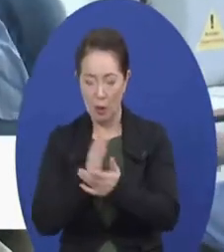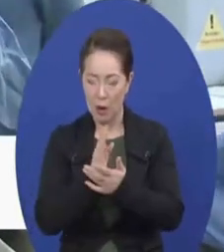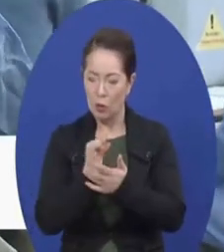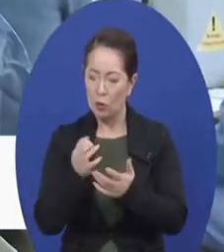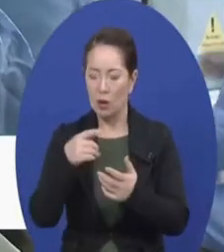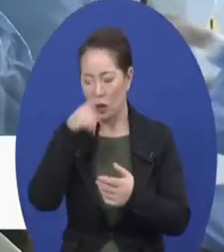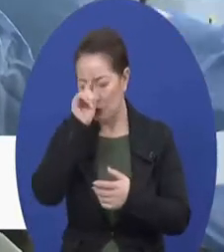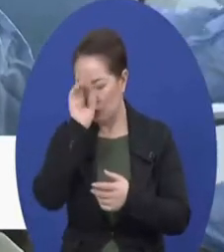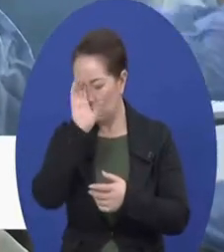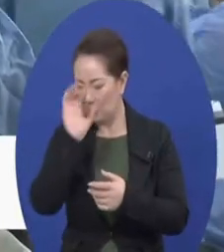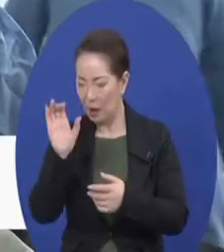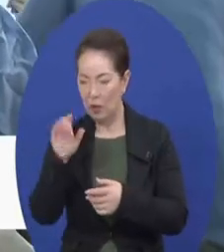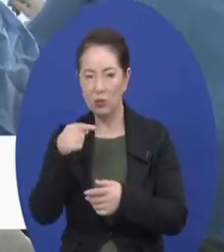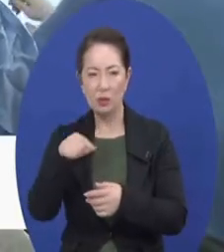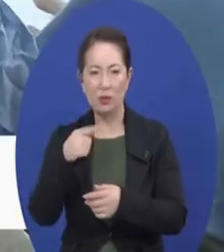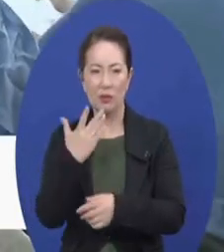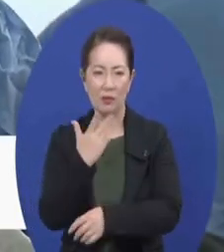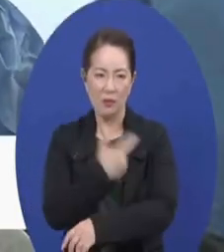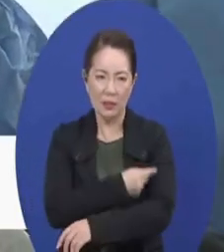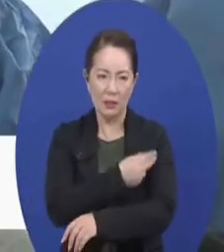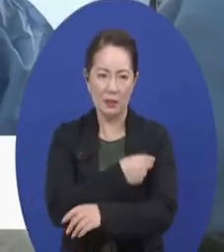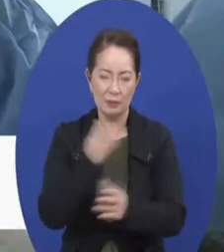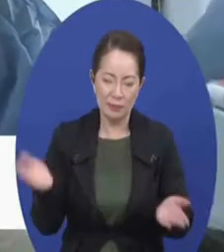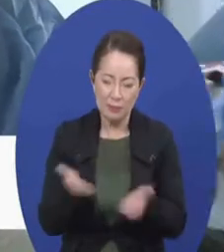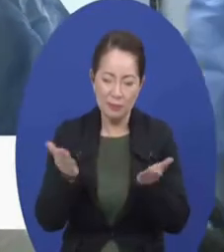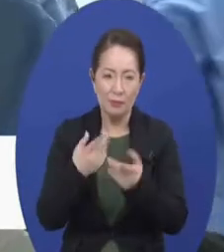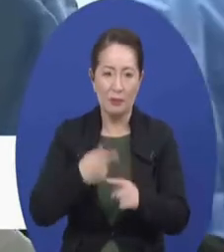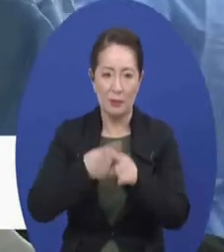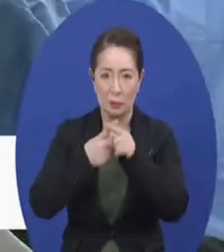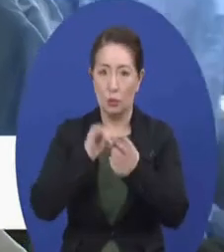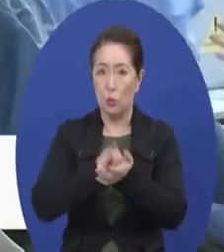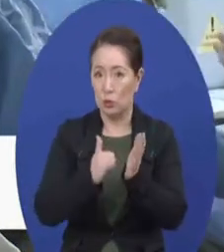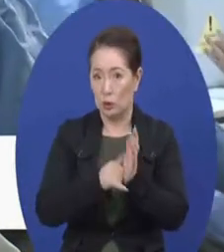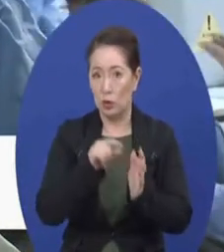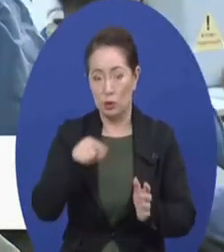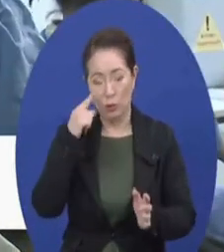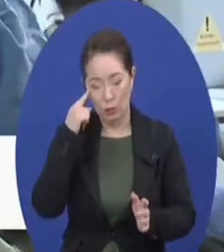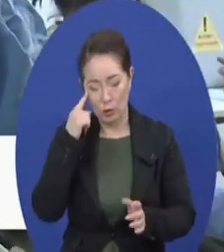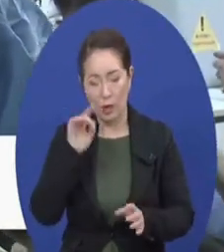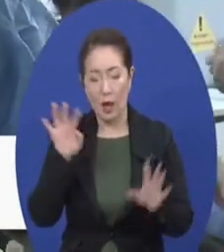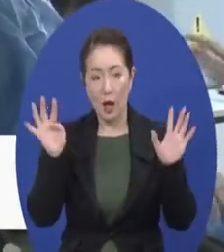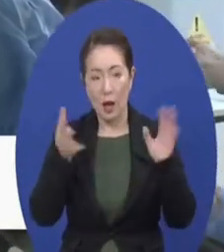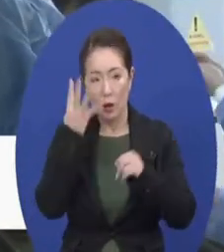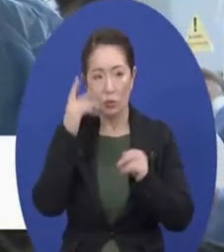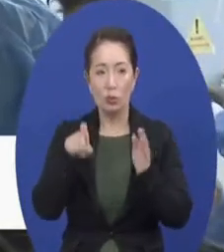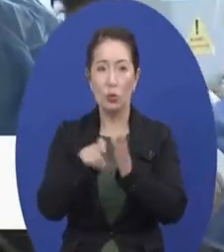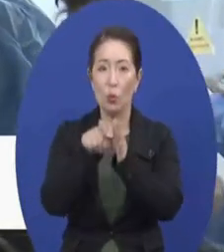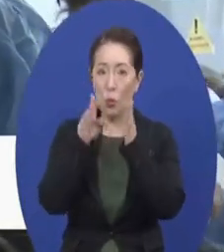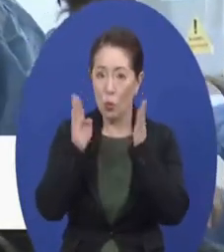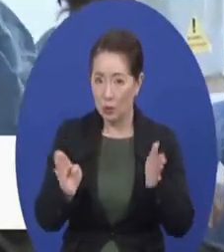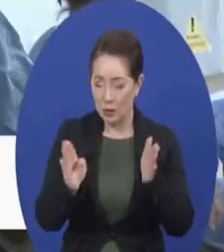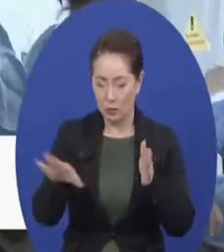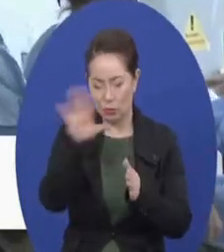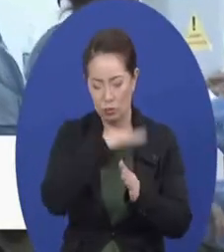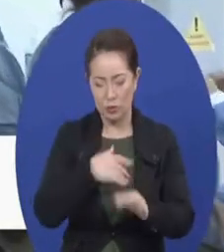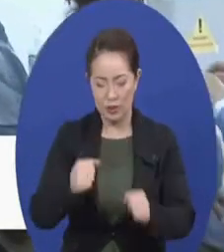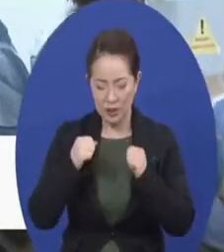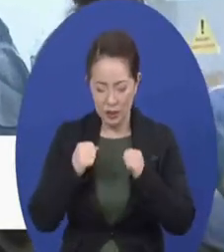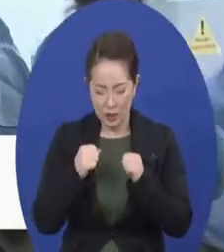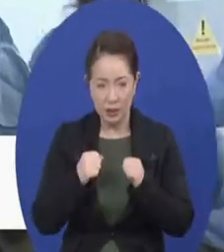ачааллыг илүү вакцинжуулах тал руу одоо нэг дахин ачааллыг нэмжин гэж ойлгож байна. Тийм учраас энэ 14 хоногийн хугацаанд дор бүрний хичээ. Тэгээд